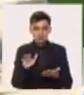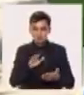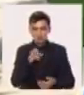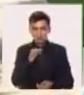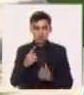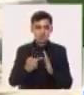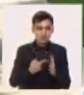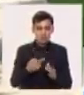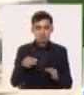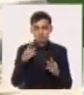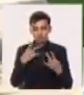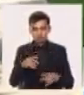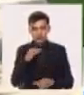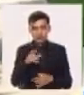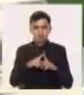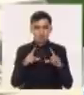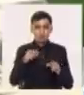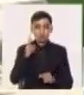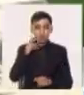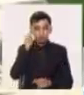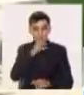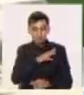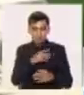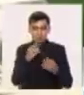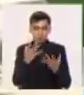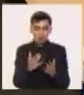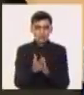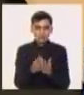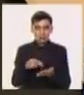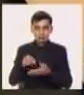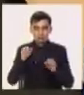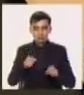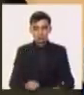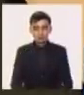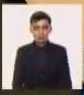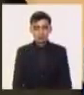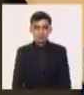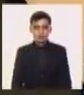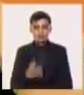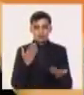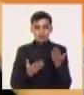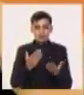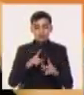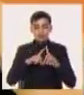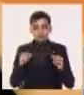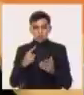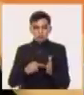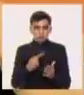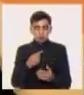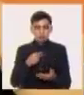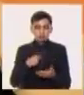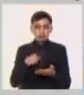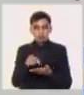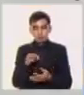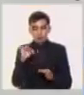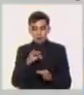требовать не нужно. Школьники могут использовать обычные тетради. Если в школах требуют купить рабочие тетради, то